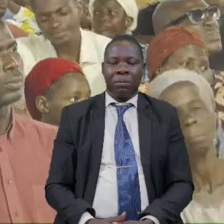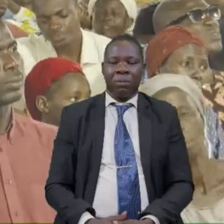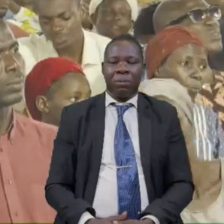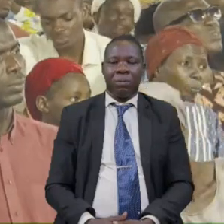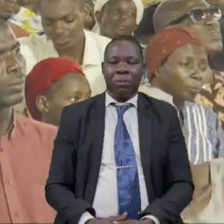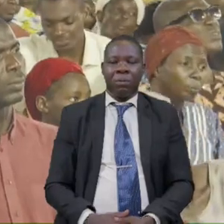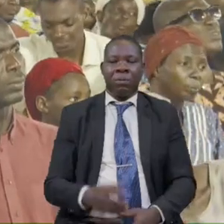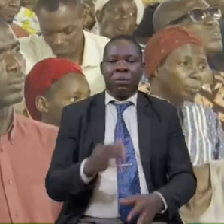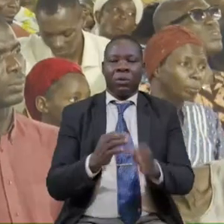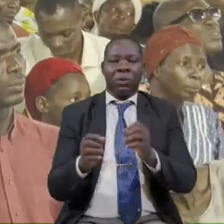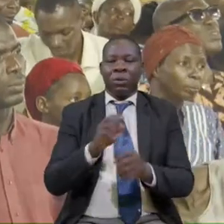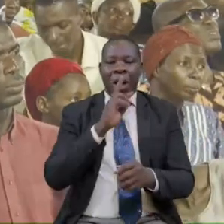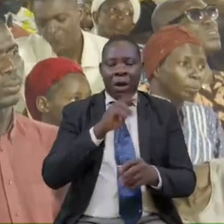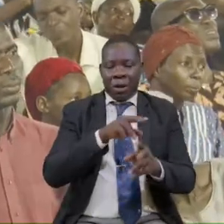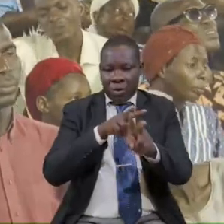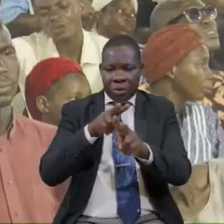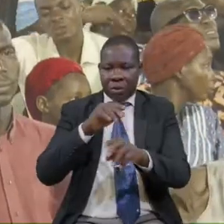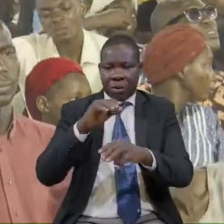Si vous êtes en ligne